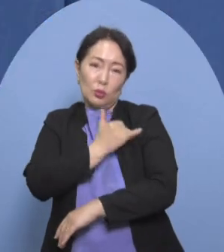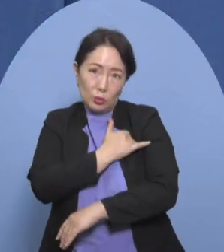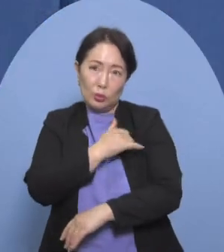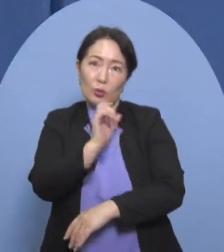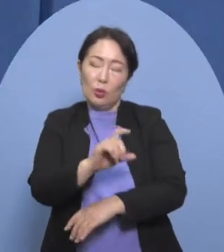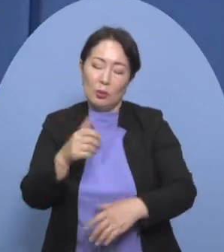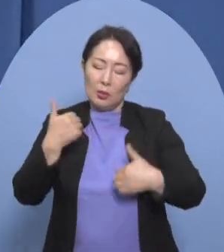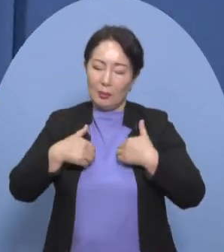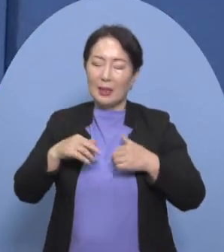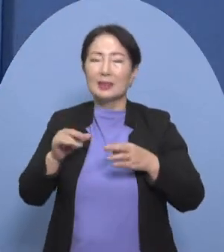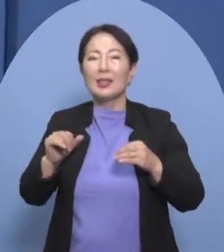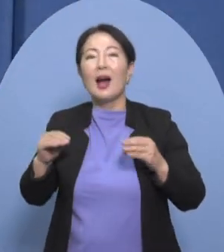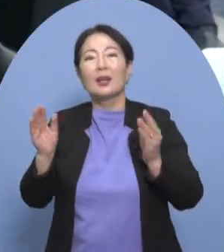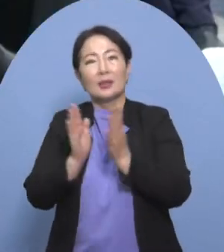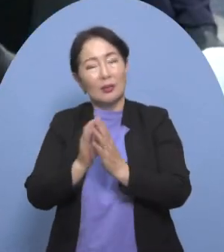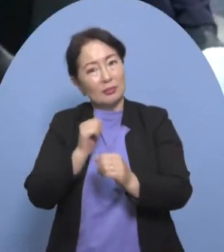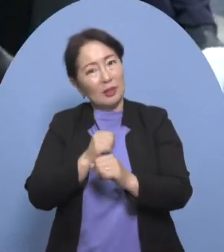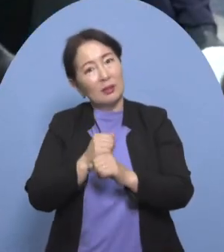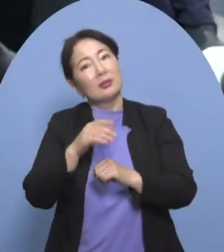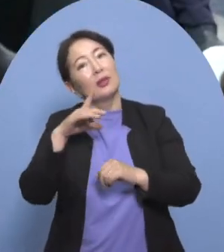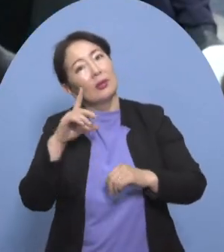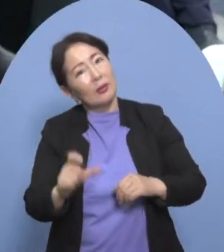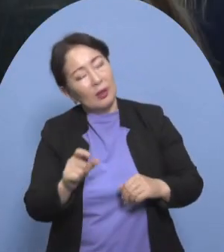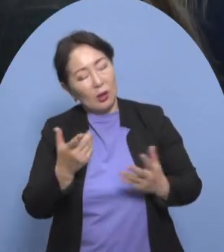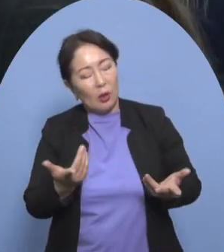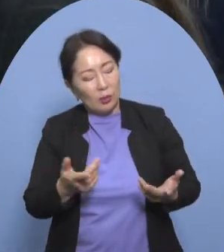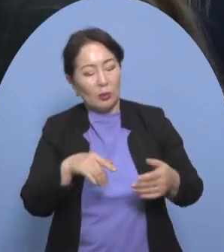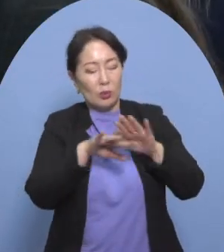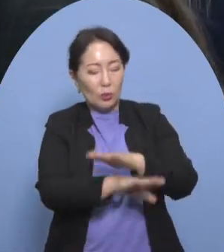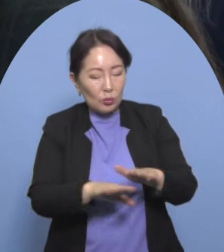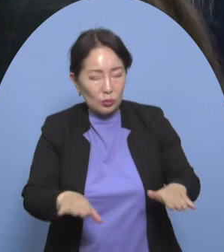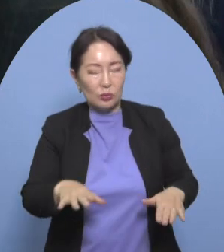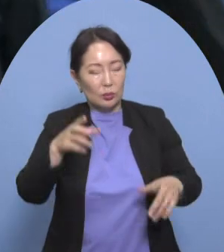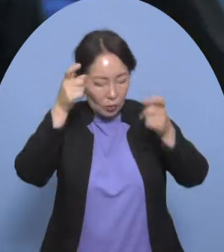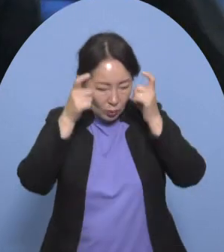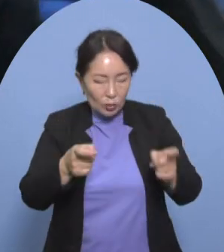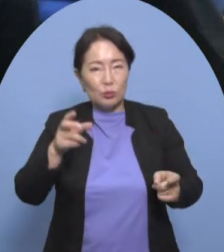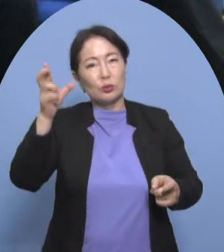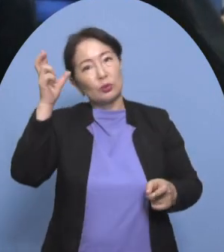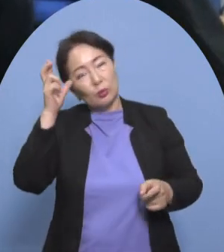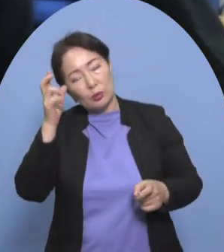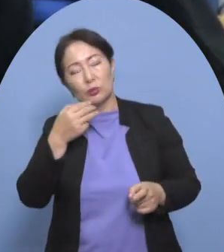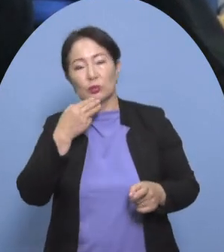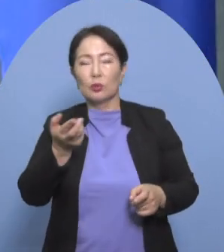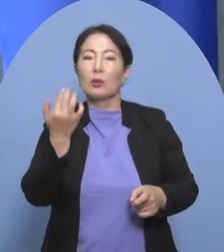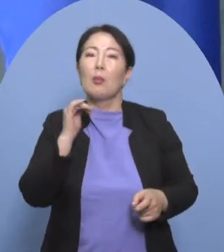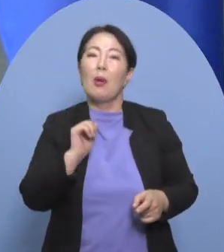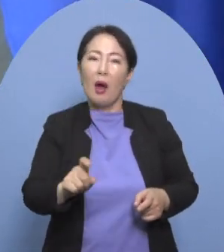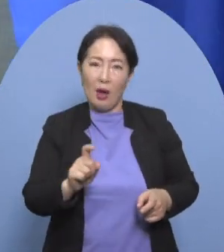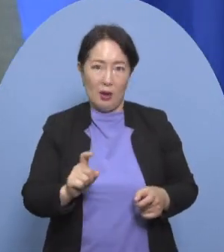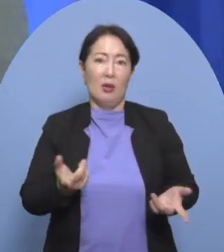нар хэрхэн хамтран ажиллавал за энэ хүүхдийн одоо хүмүүжил, боловсрол, энэ шударга